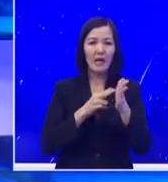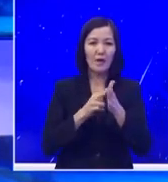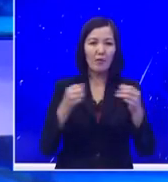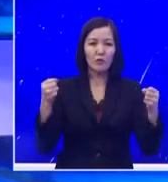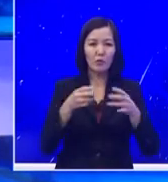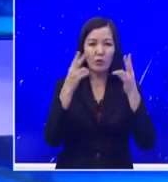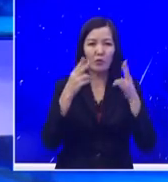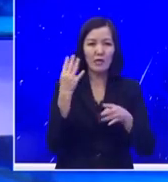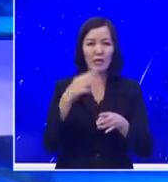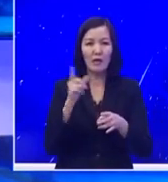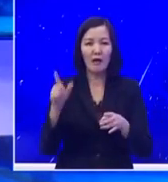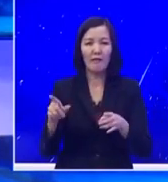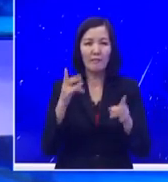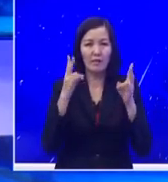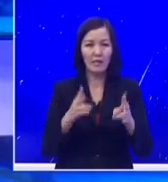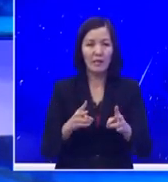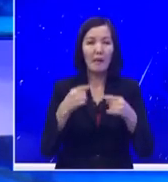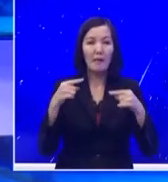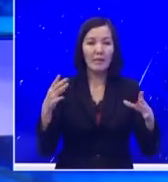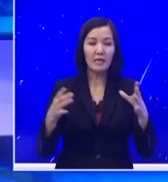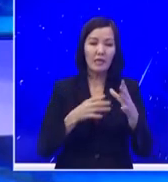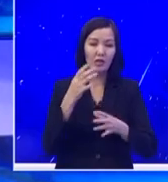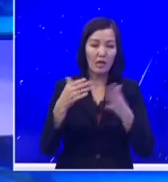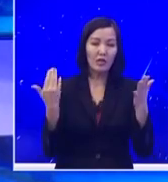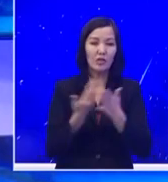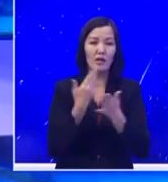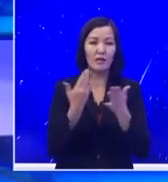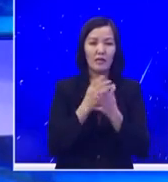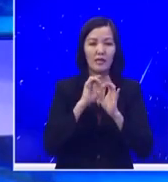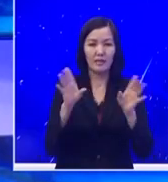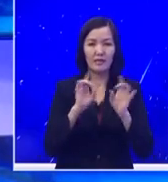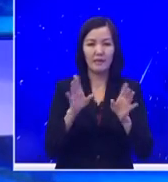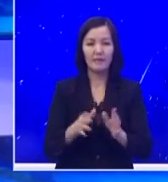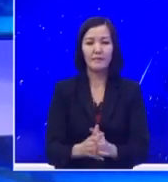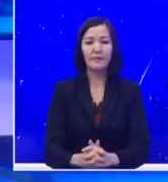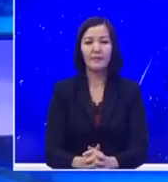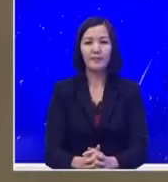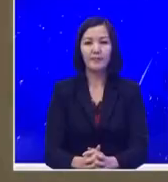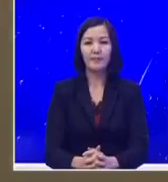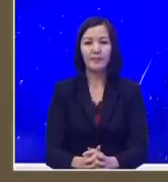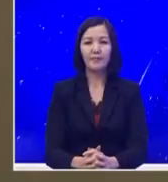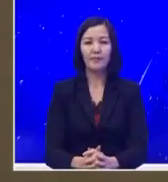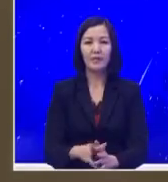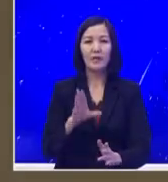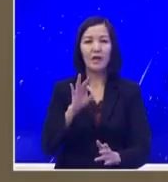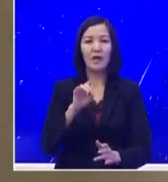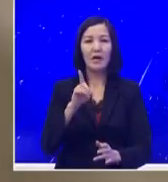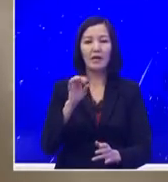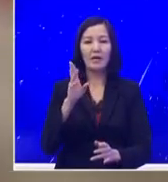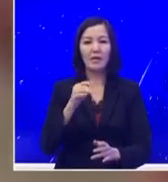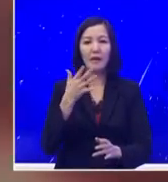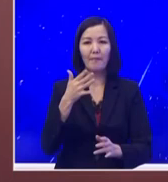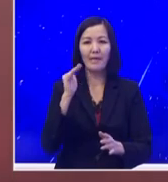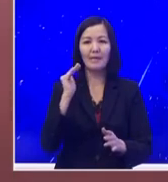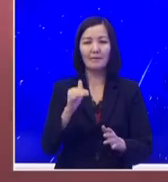40-тан астам адам зардап шекті. Осы және өзгеде әлем жаңалықтары келесі топтамада. Аргентина астанасында 5000